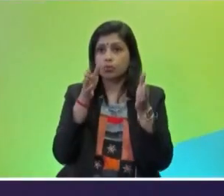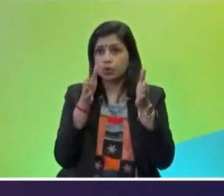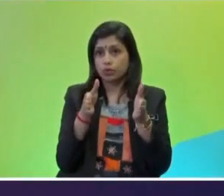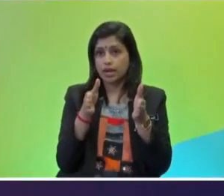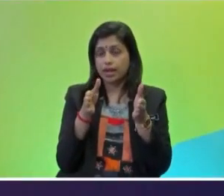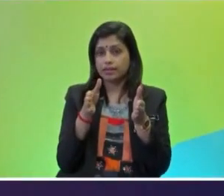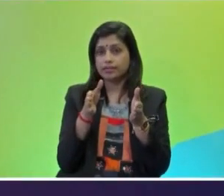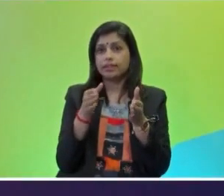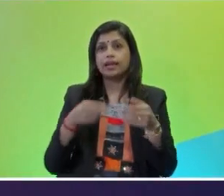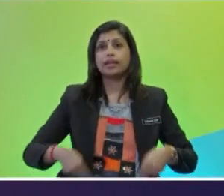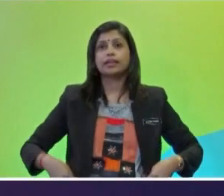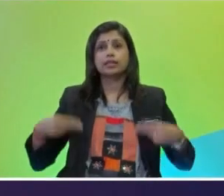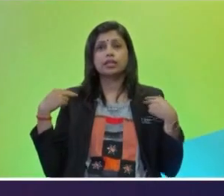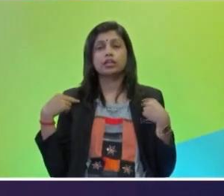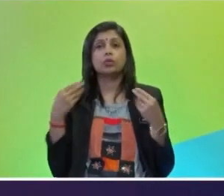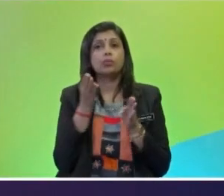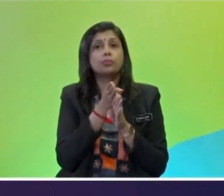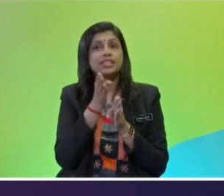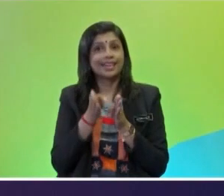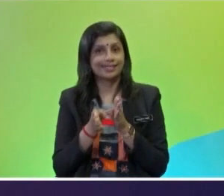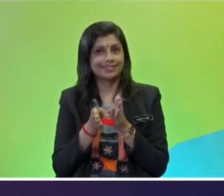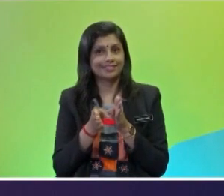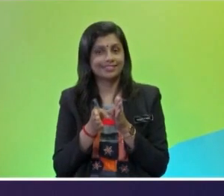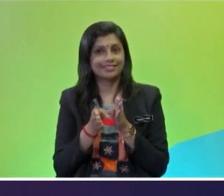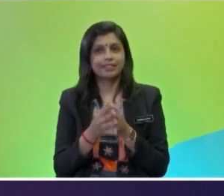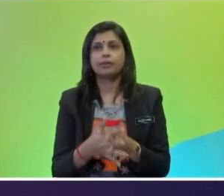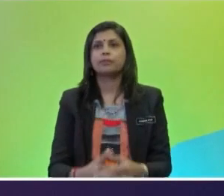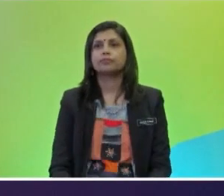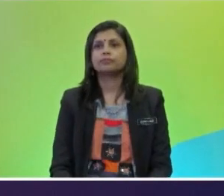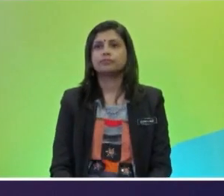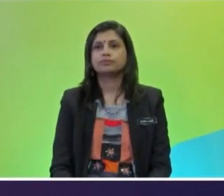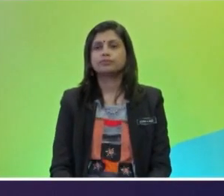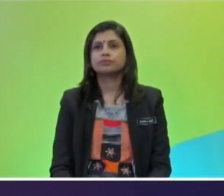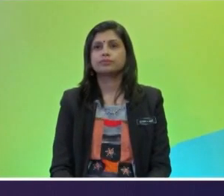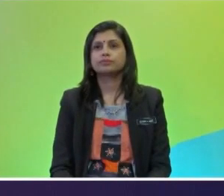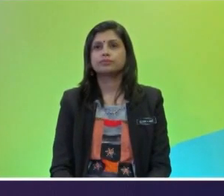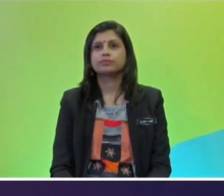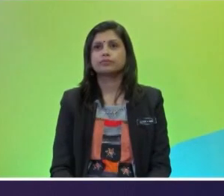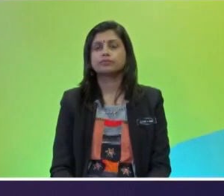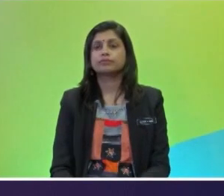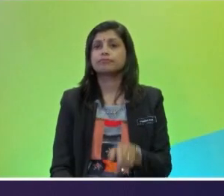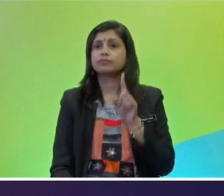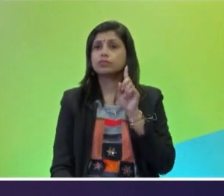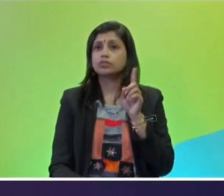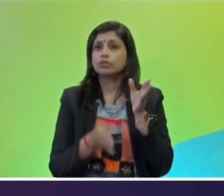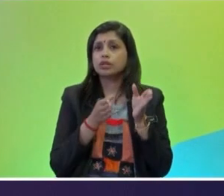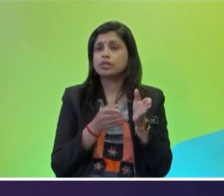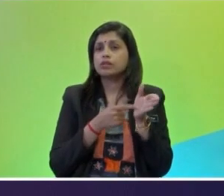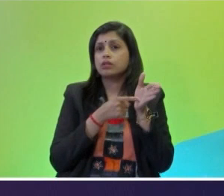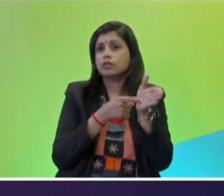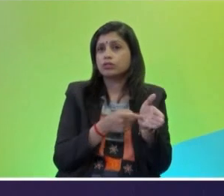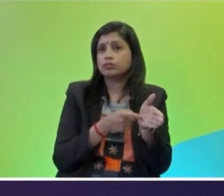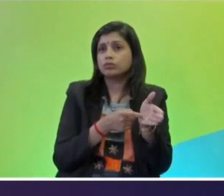hidup berjiran. Okey, okay, cuba lihat gambar tersebut. Ada dua berjiran. Seorang tunjuk Rizal keputusan